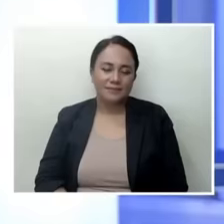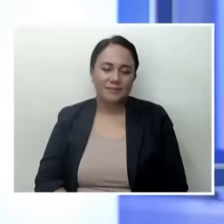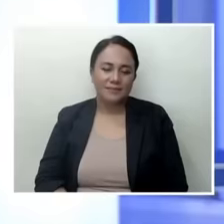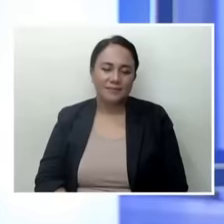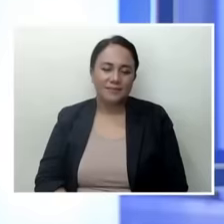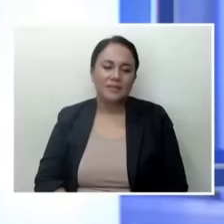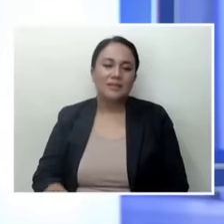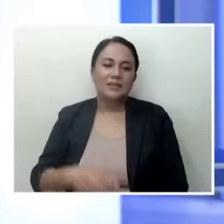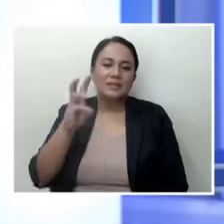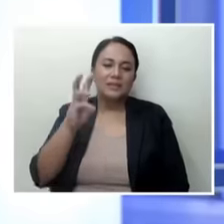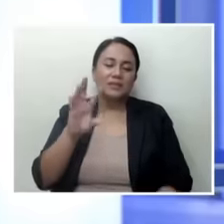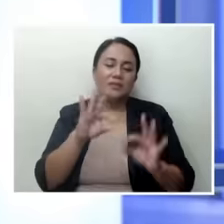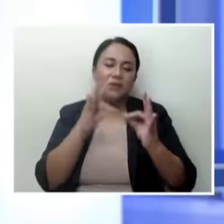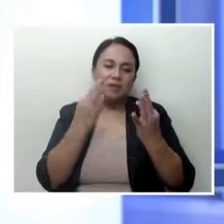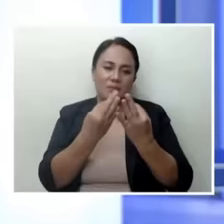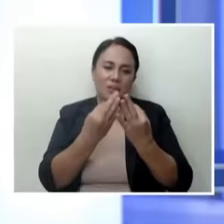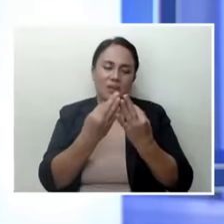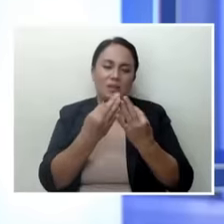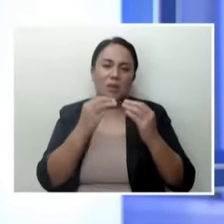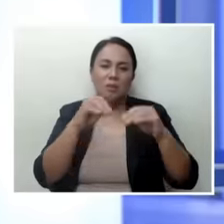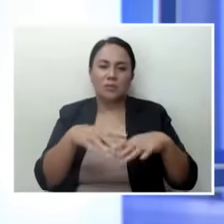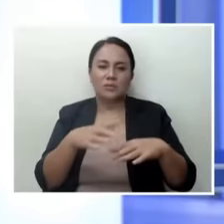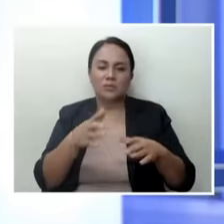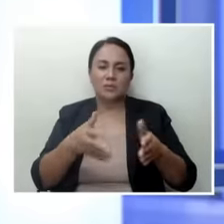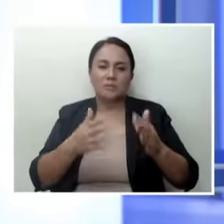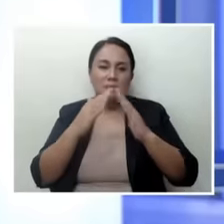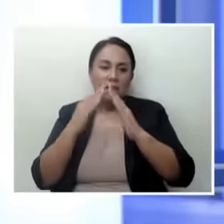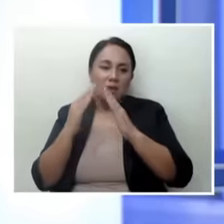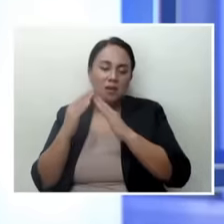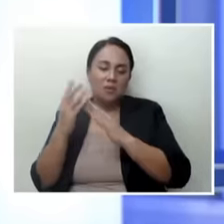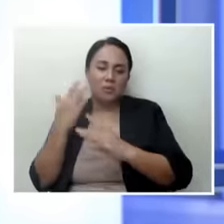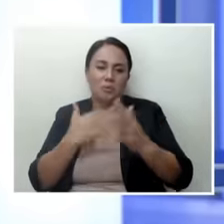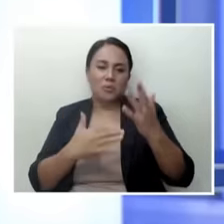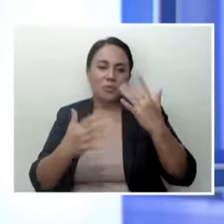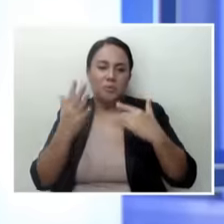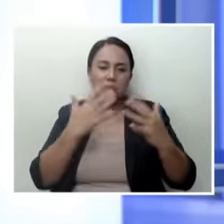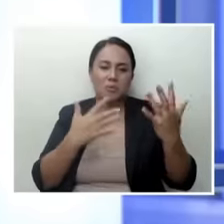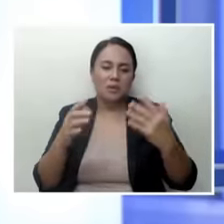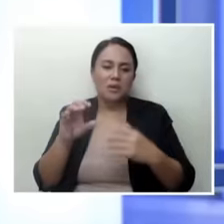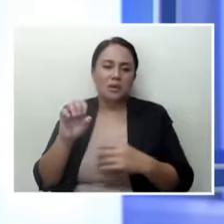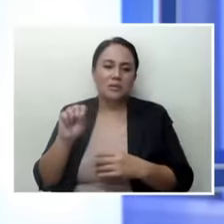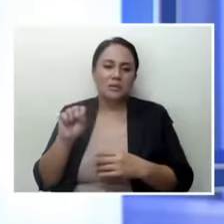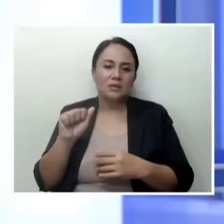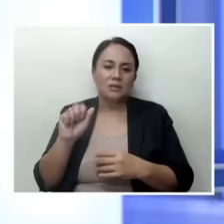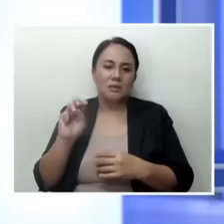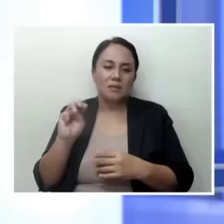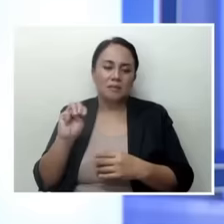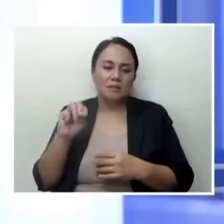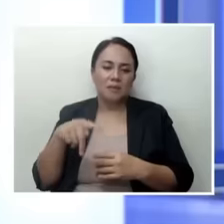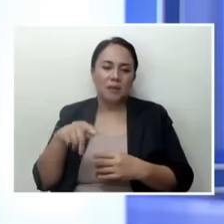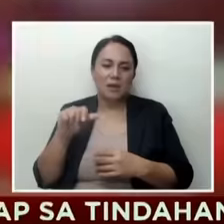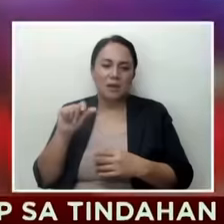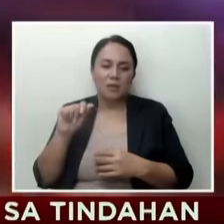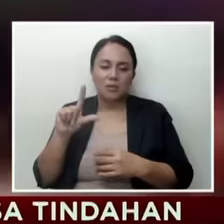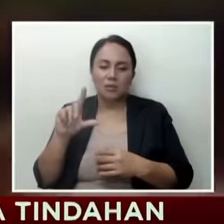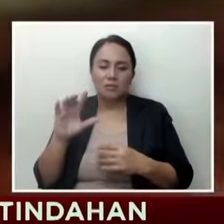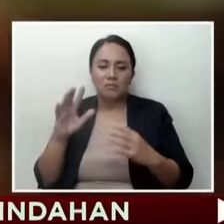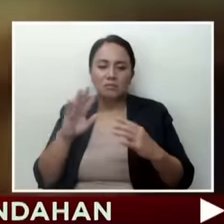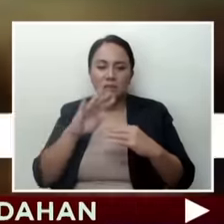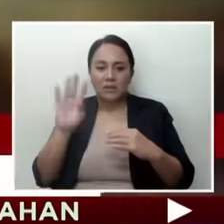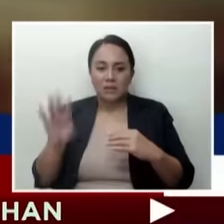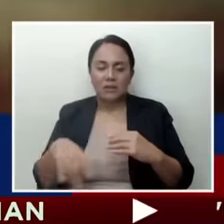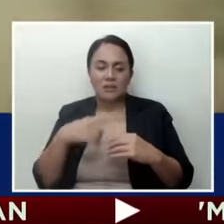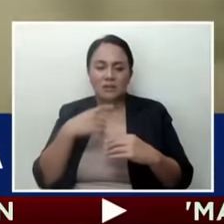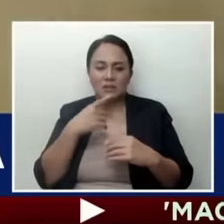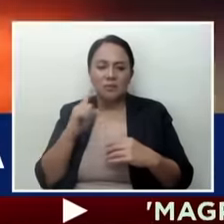6 na pamilya ang nawala ng tirahan sa sunog sa residential area sa Sampaloc, Maynila. Ayon sa Bureau of Fire Protection,